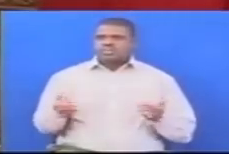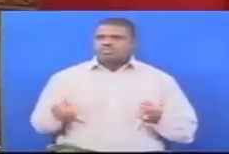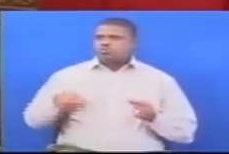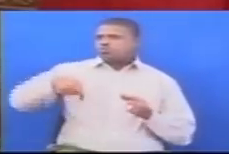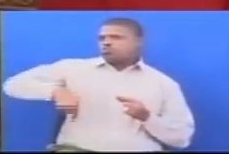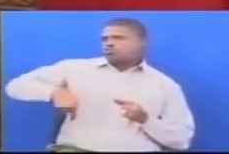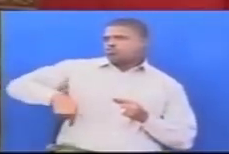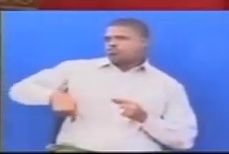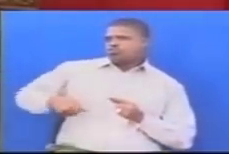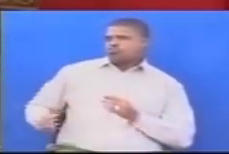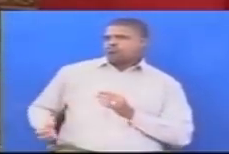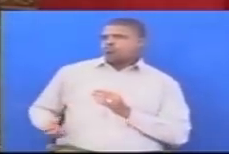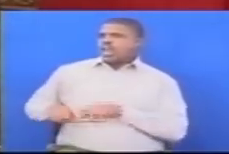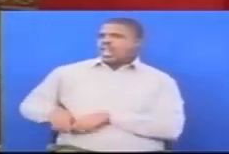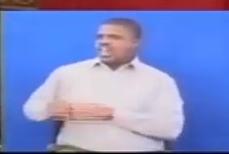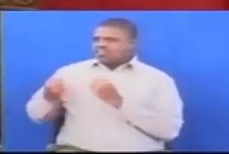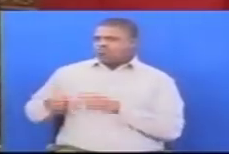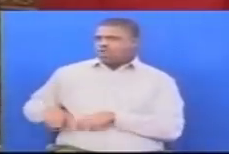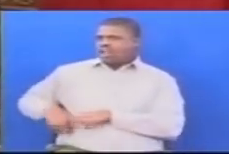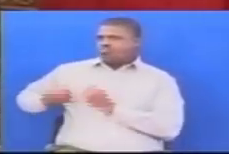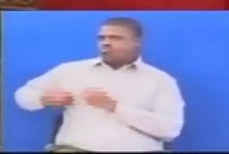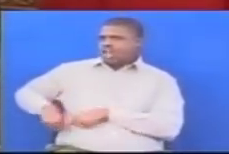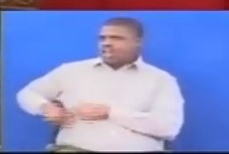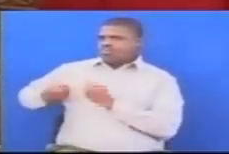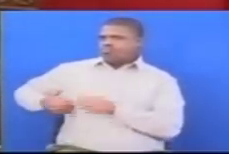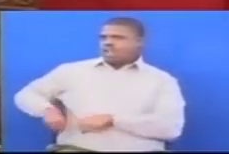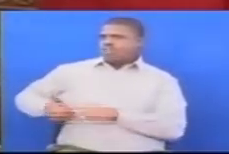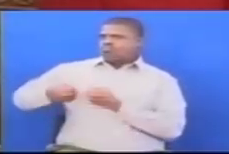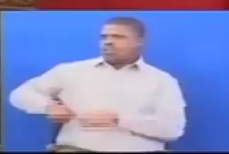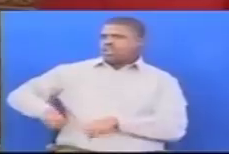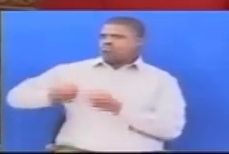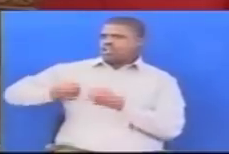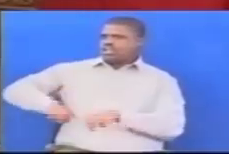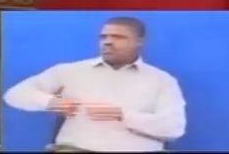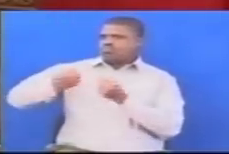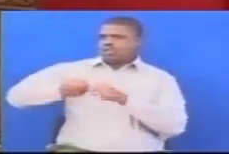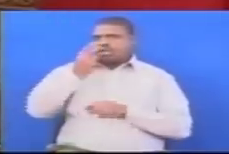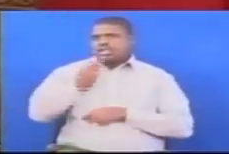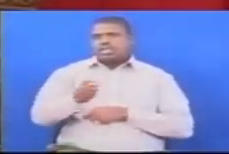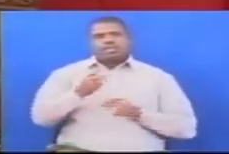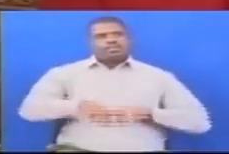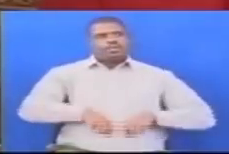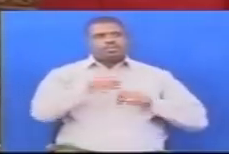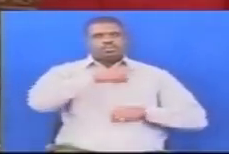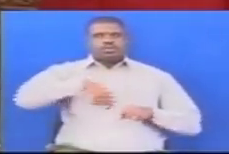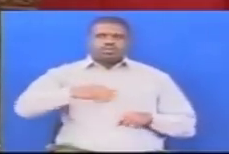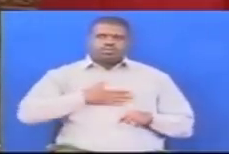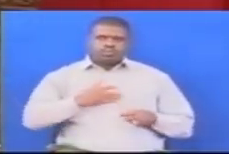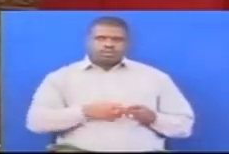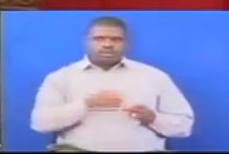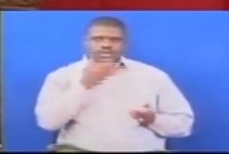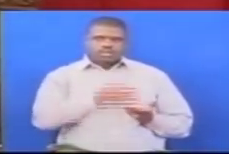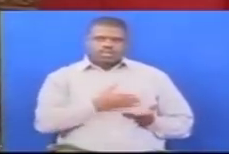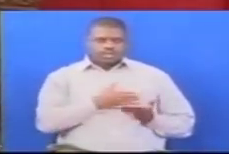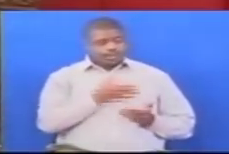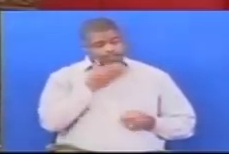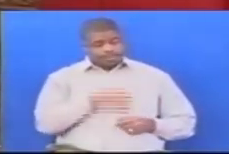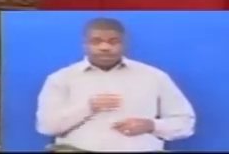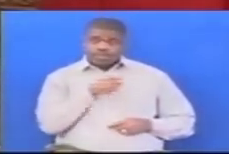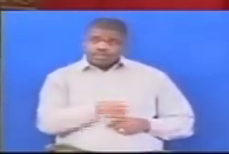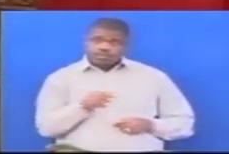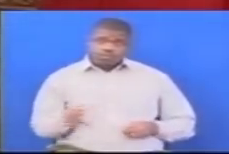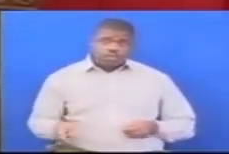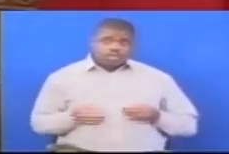wanachukua njiani, wengine wanafanya hivi. Tuangalie pia management yetu katika wizara yetu ili hakika maji yale tunayowapelekea